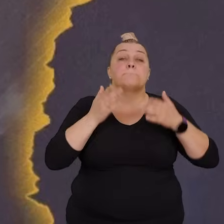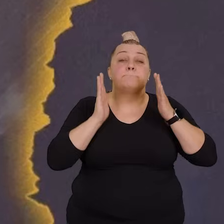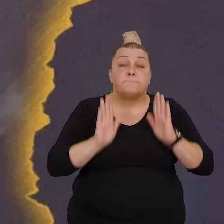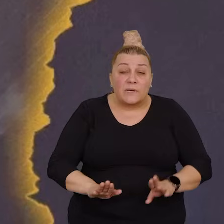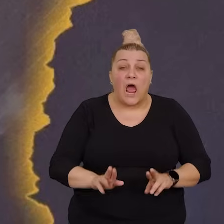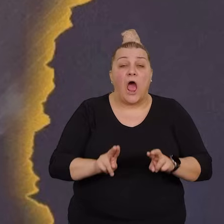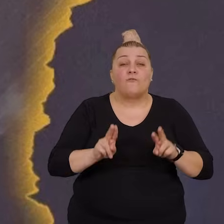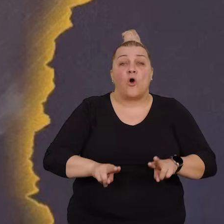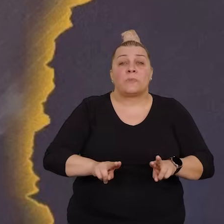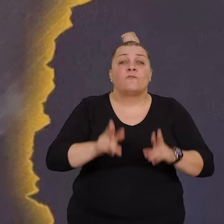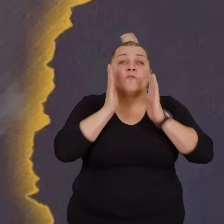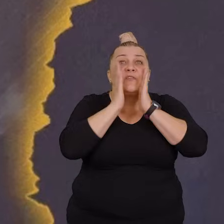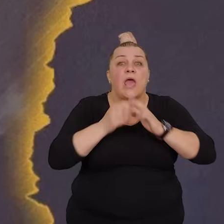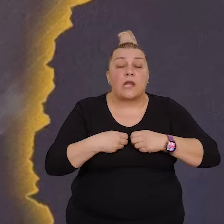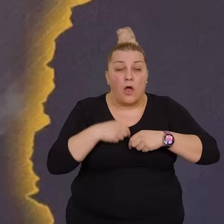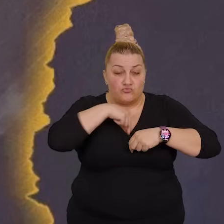vjersko osvještenje